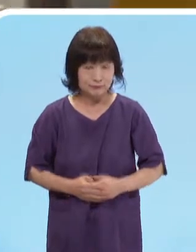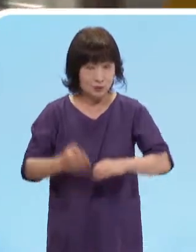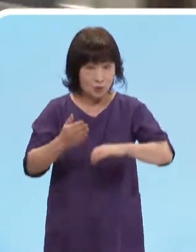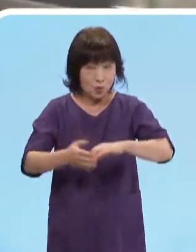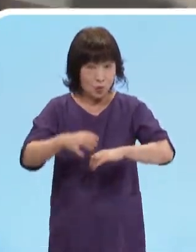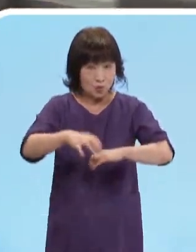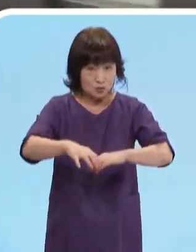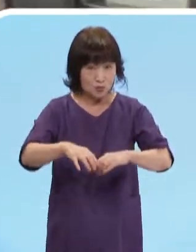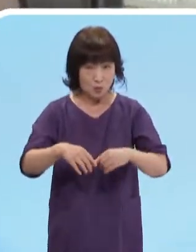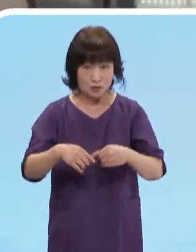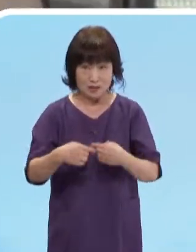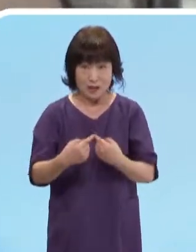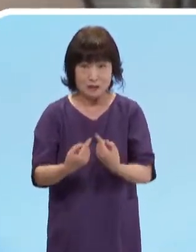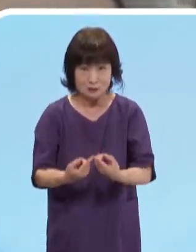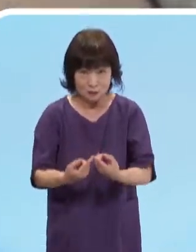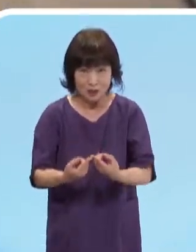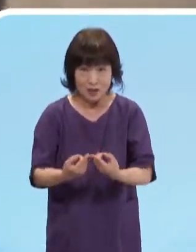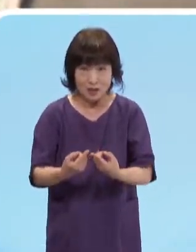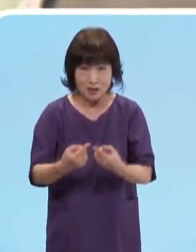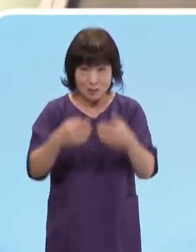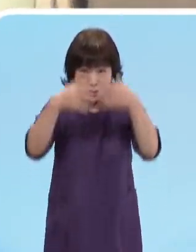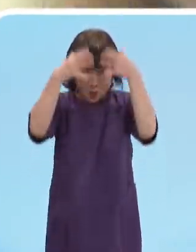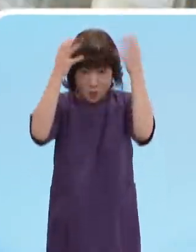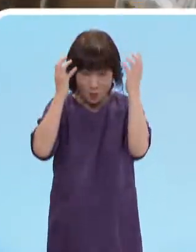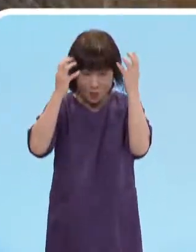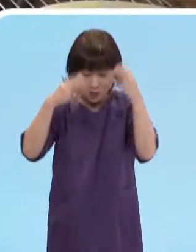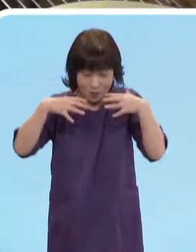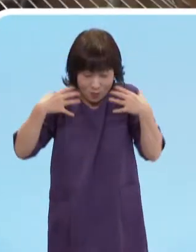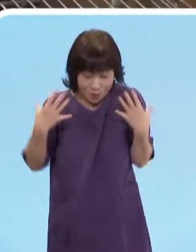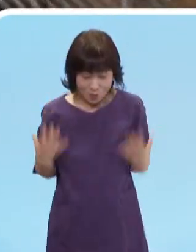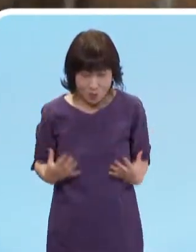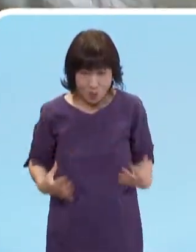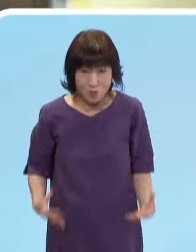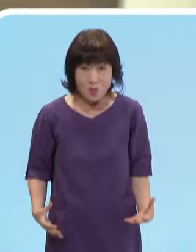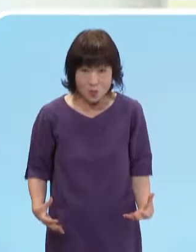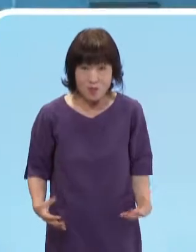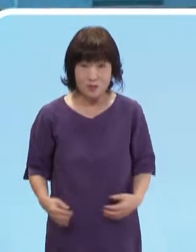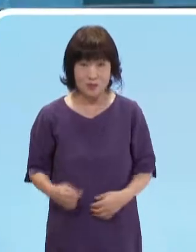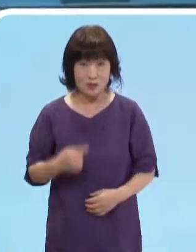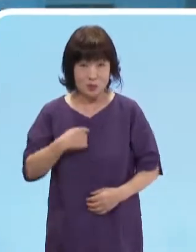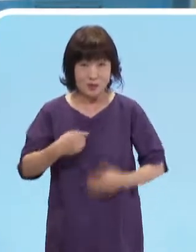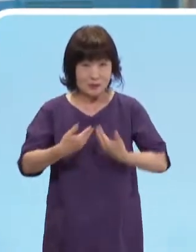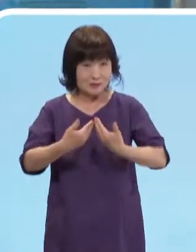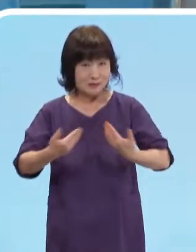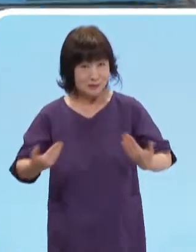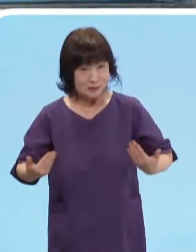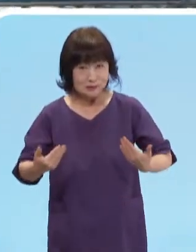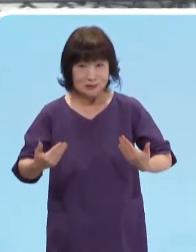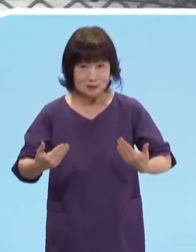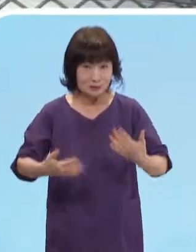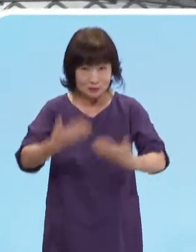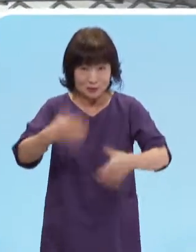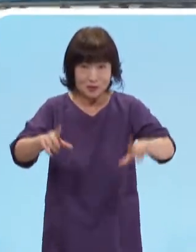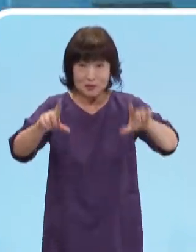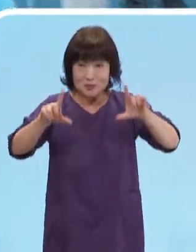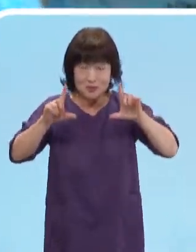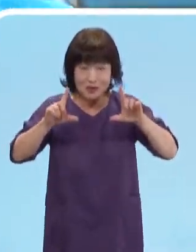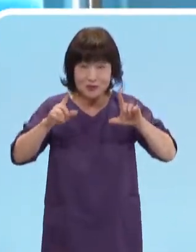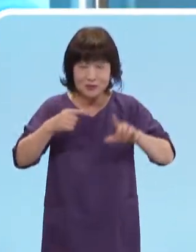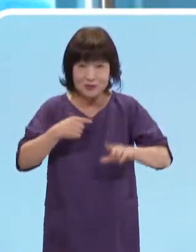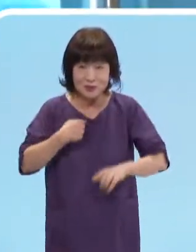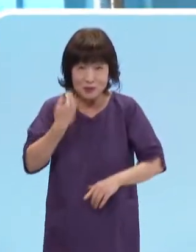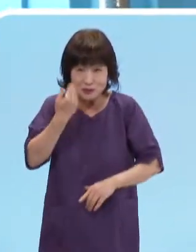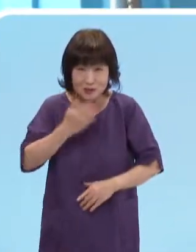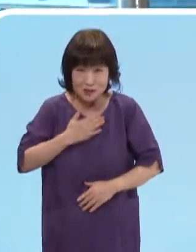ちょっと厨房に入らせてもらうということでこのように完全防備で臨ませていただきます。ちょっと久しぶりの出演やのにこれ誰か